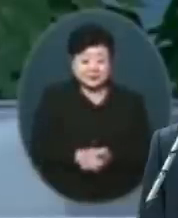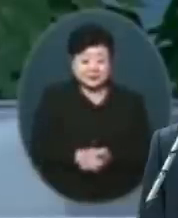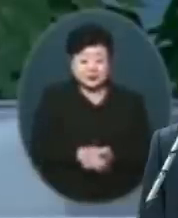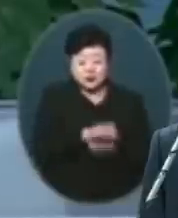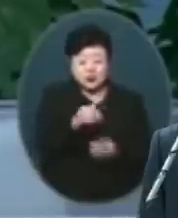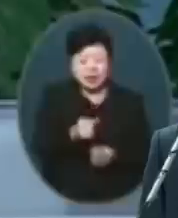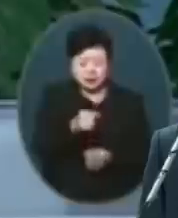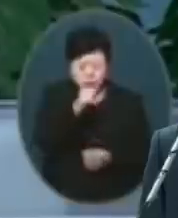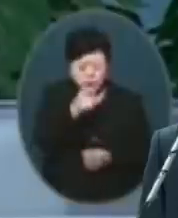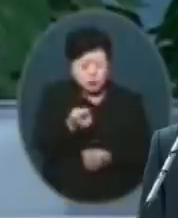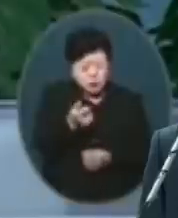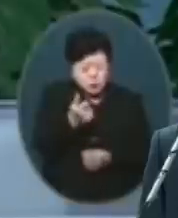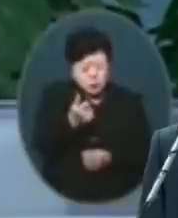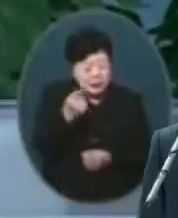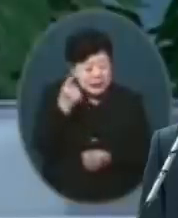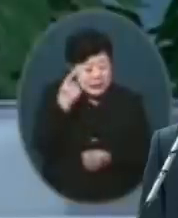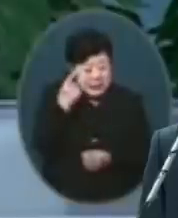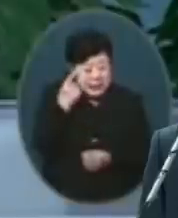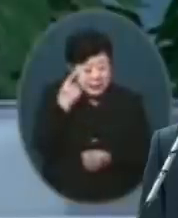우리가 조금만 생각하면